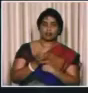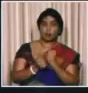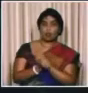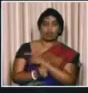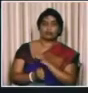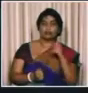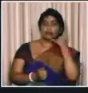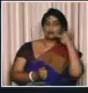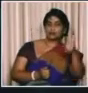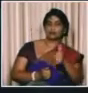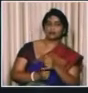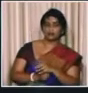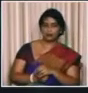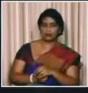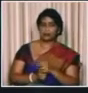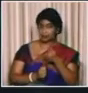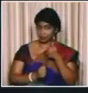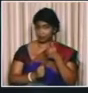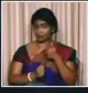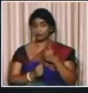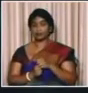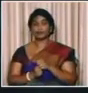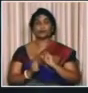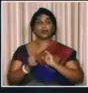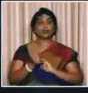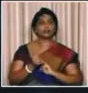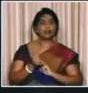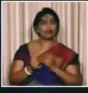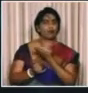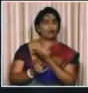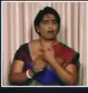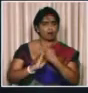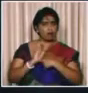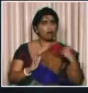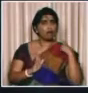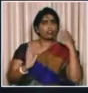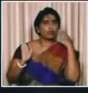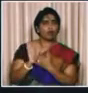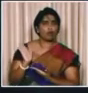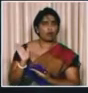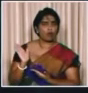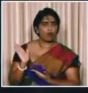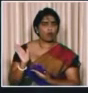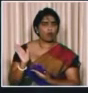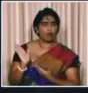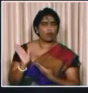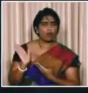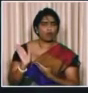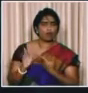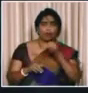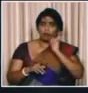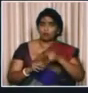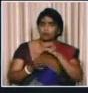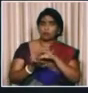නෙවෙයි හරිද සාගල් රත්නායක කවුද මේ අප රටේ ආරක්ෂාව පිළිබඳව අප රටේ තීන්දු තීරණ